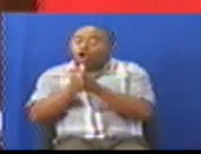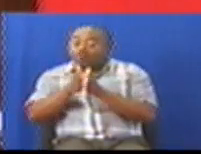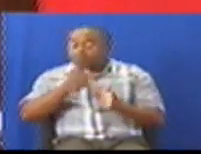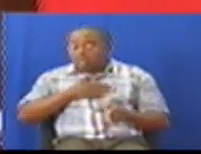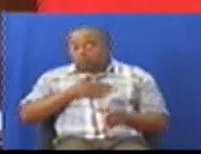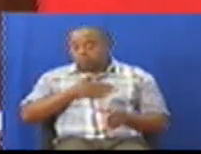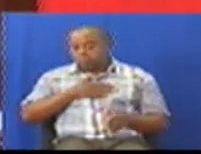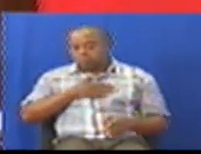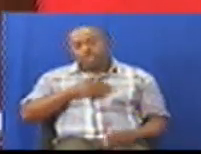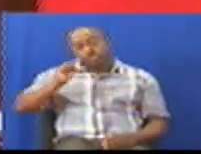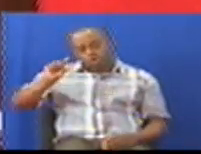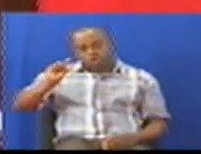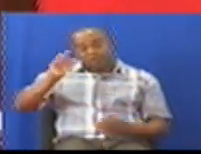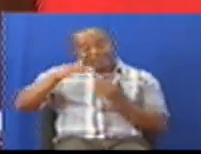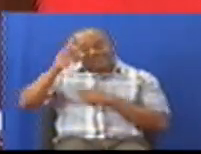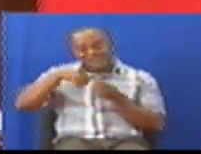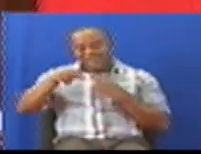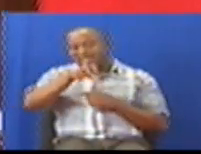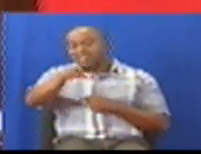la Makambako. La kwanza,